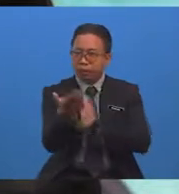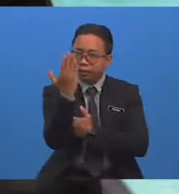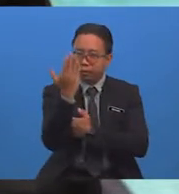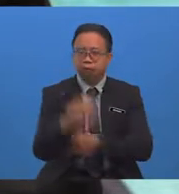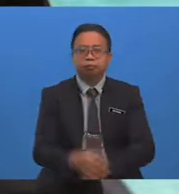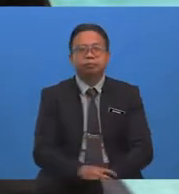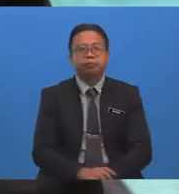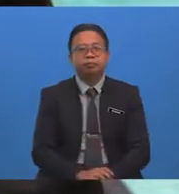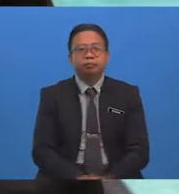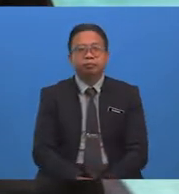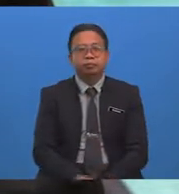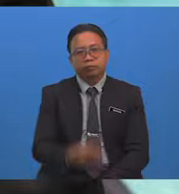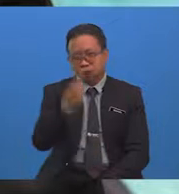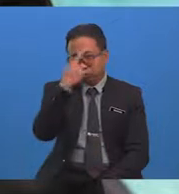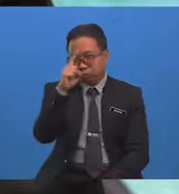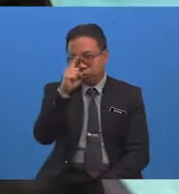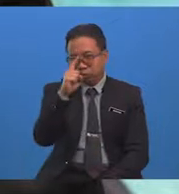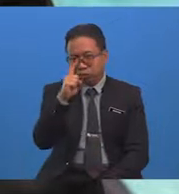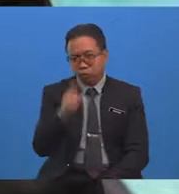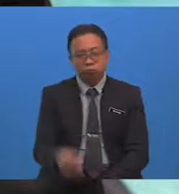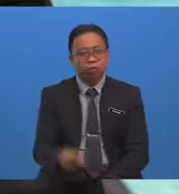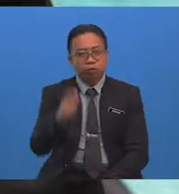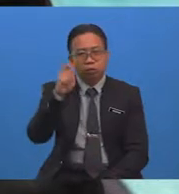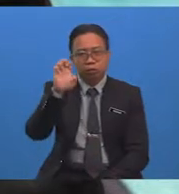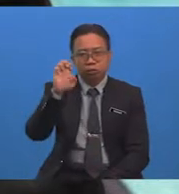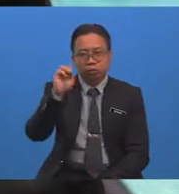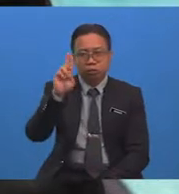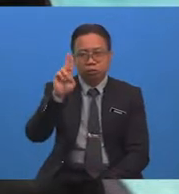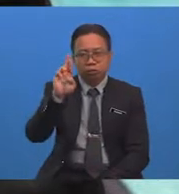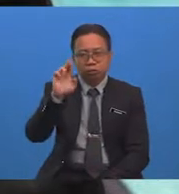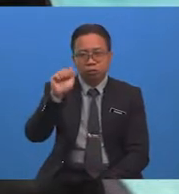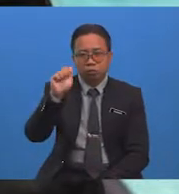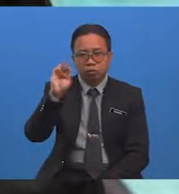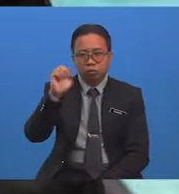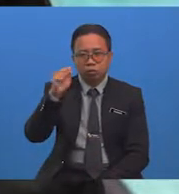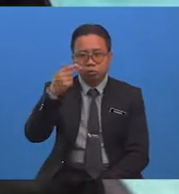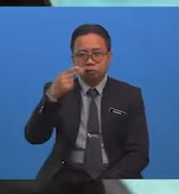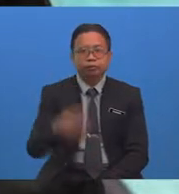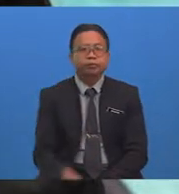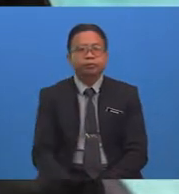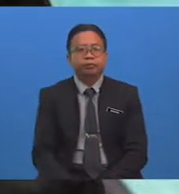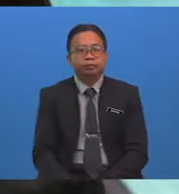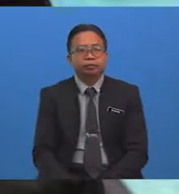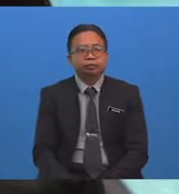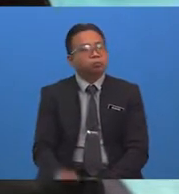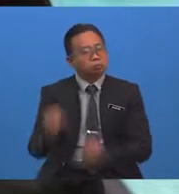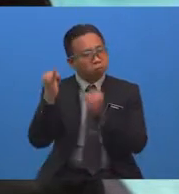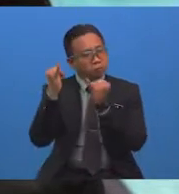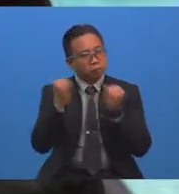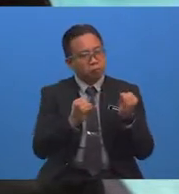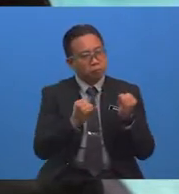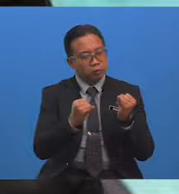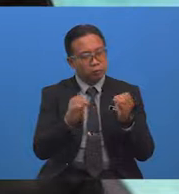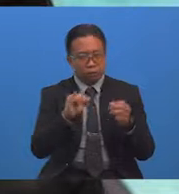menerima jemputan untuk menghadiri temu nama hari ini Serta giciku gan terima kasih karena sudi menjemput saya